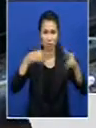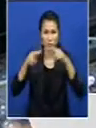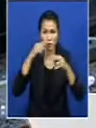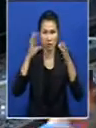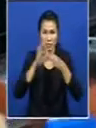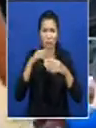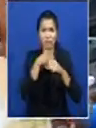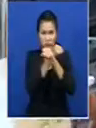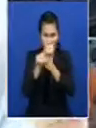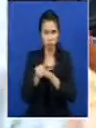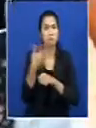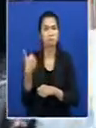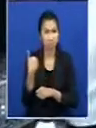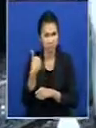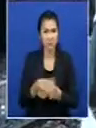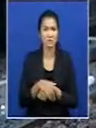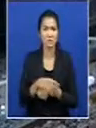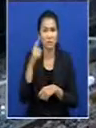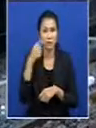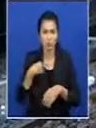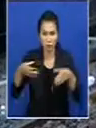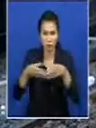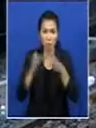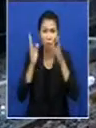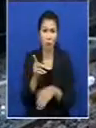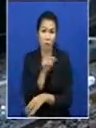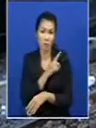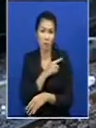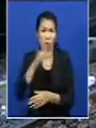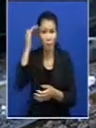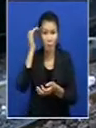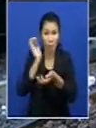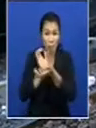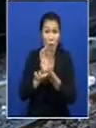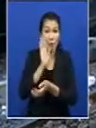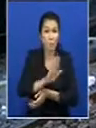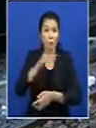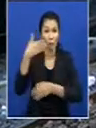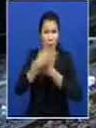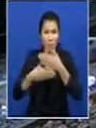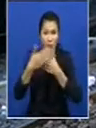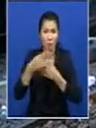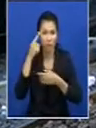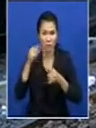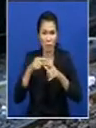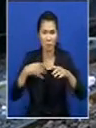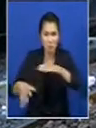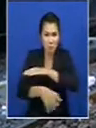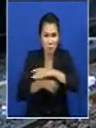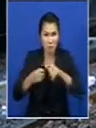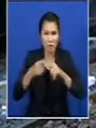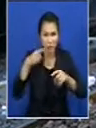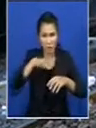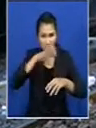าตรการรักษาความปลอดภัยด้วยจัดกำลังนะคะเจ้าหน้าที่ตำรวจรถไฟในการควบคุมไม่ให้เกิดการชิงทรัพย์ฉ